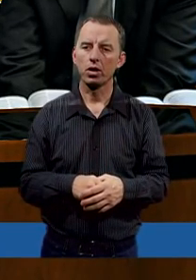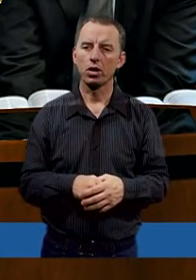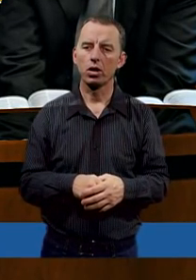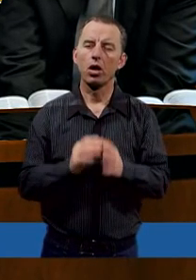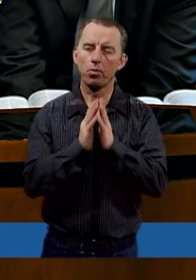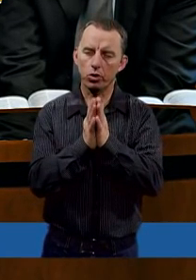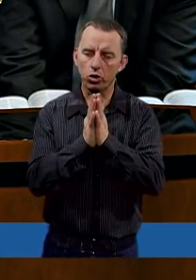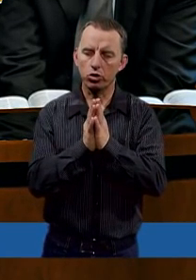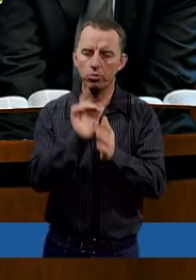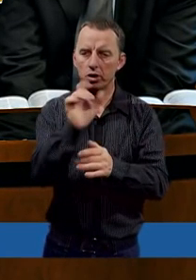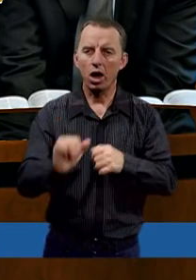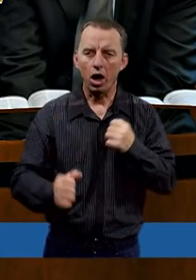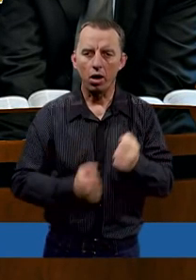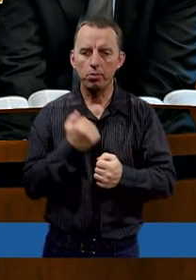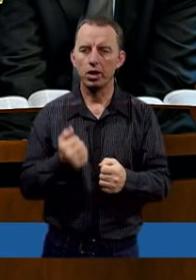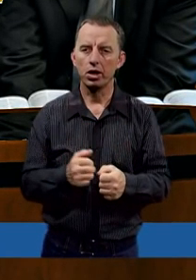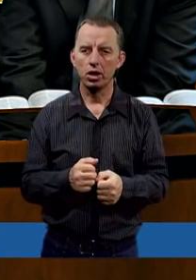Panie, prosimy Cię, aby